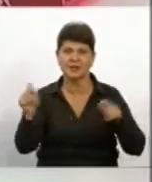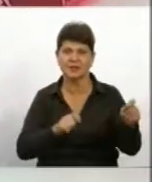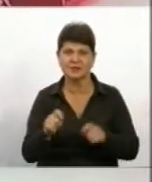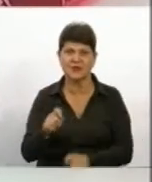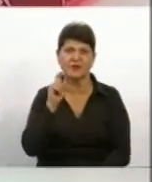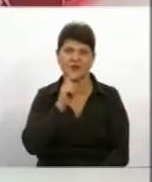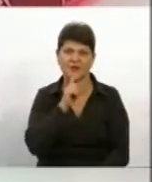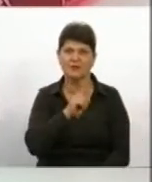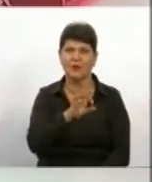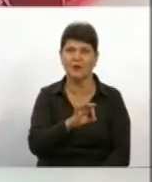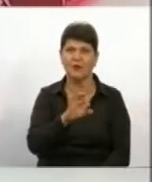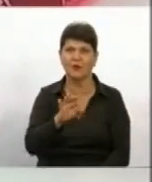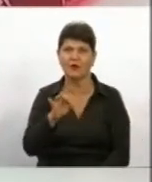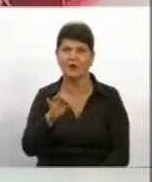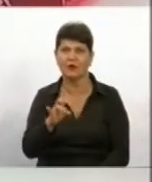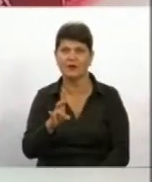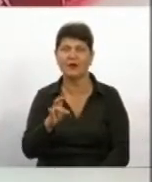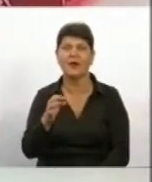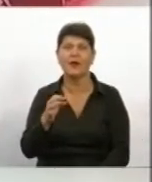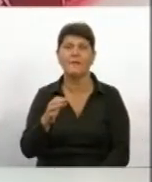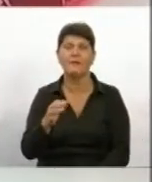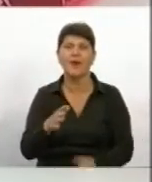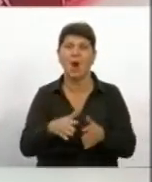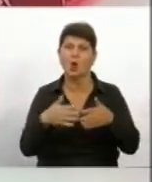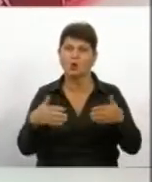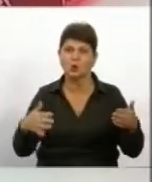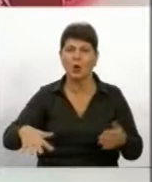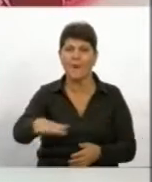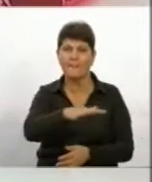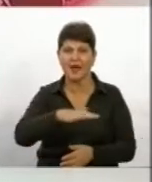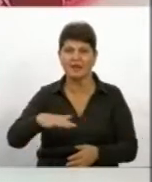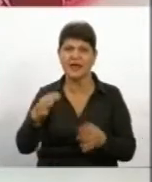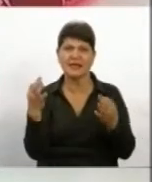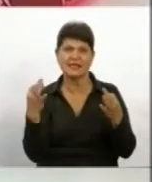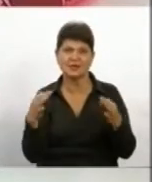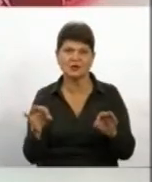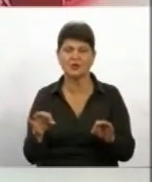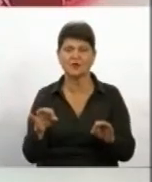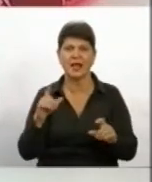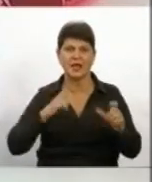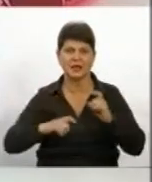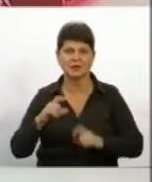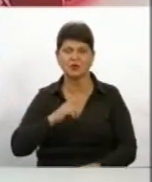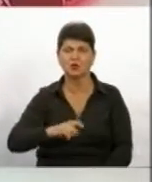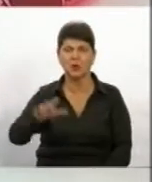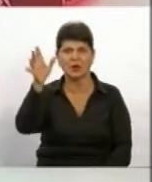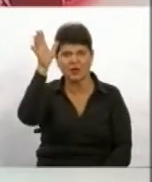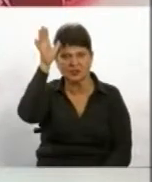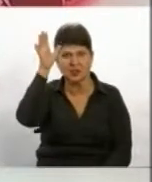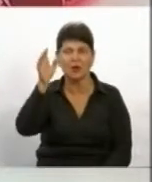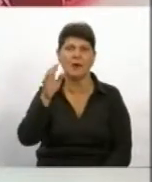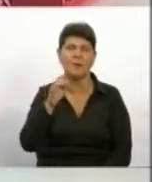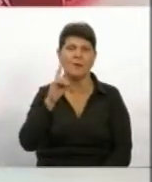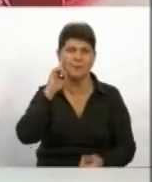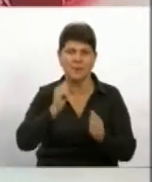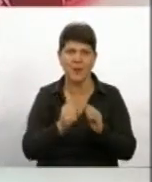Розгорнули експозицію на Майдані Незалежності. Ініціатор виставки – Український інститут національної пам'яті спільно з Центром досліджень